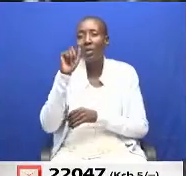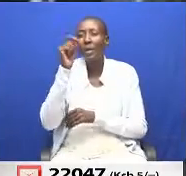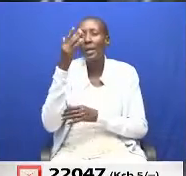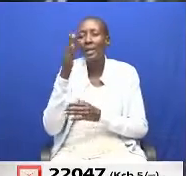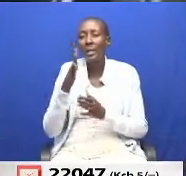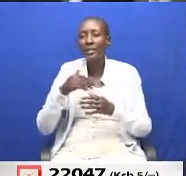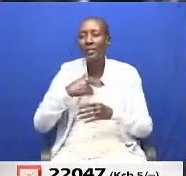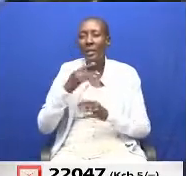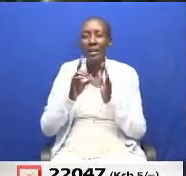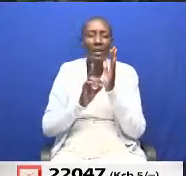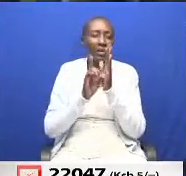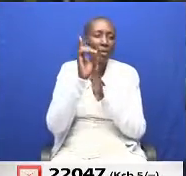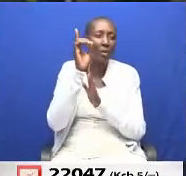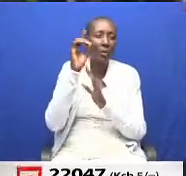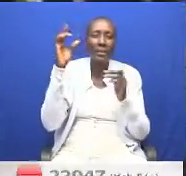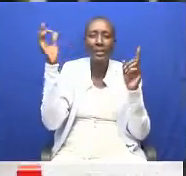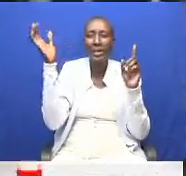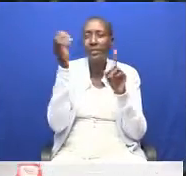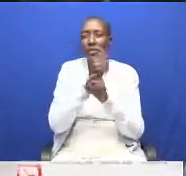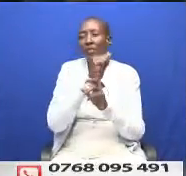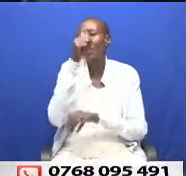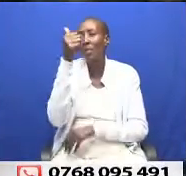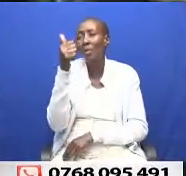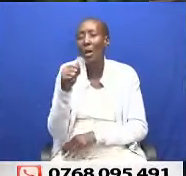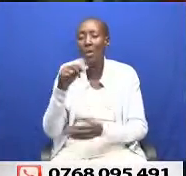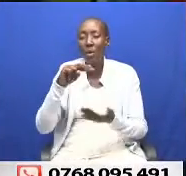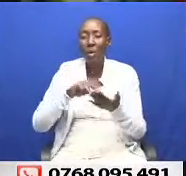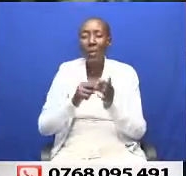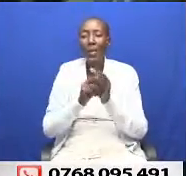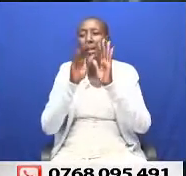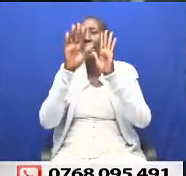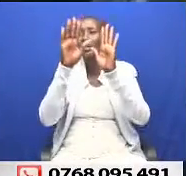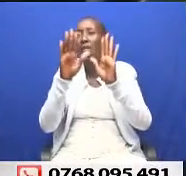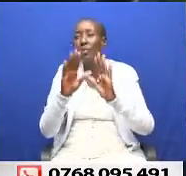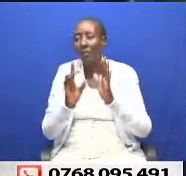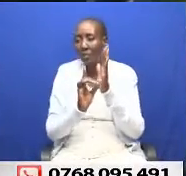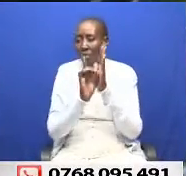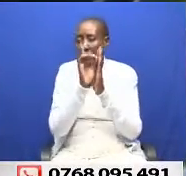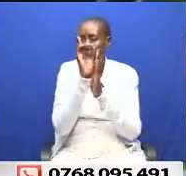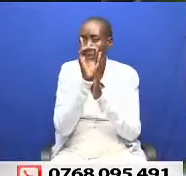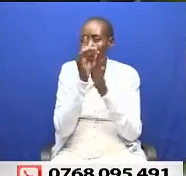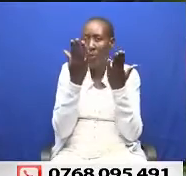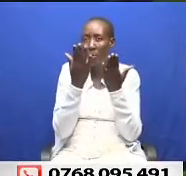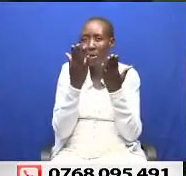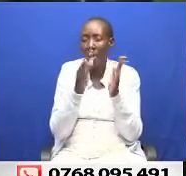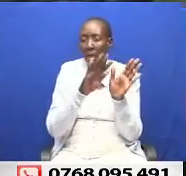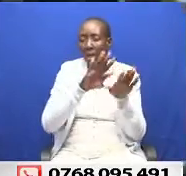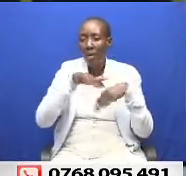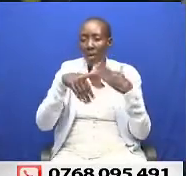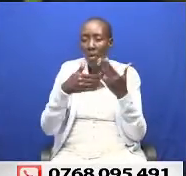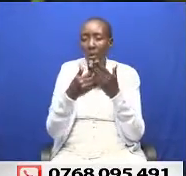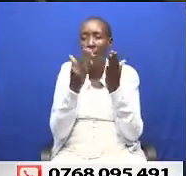maendeleo hayajatekelezwa kikamilifu. Kwa hivyo ipo haja ya maendeleo kupelekwa kwa kila kona